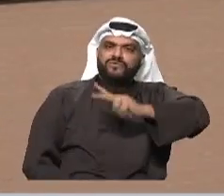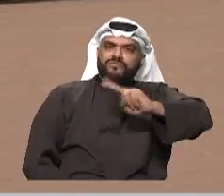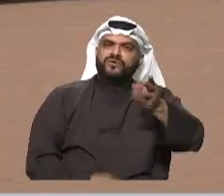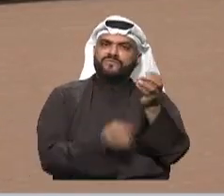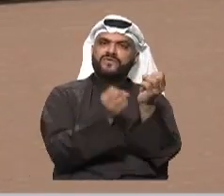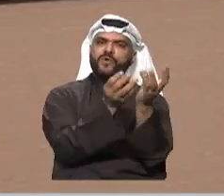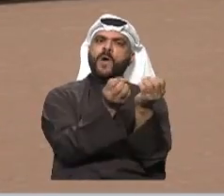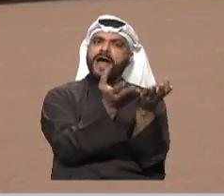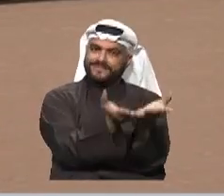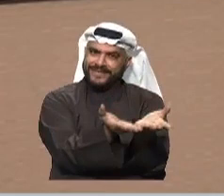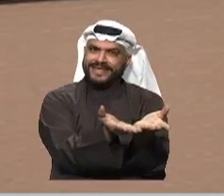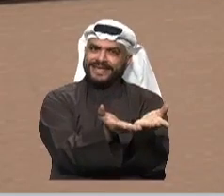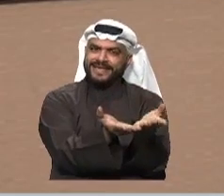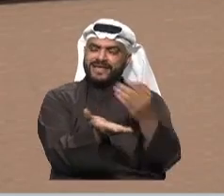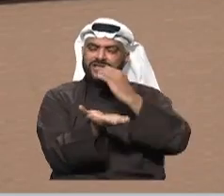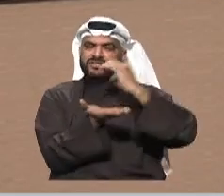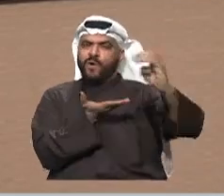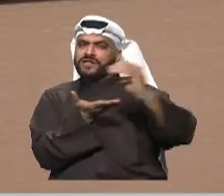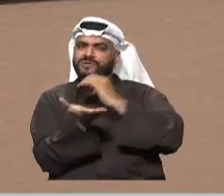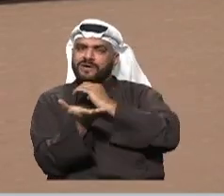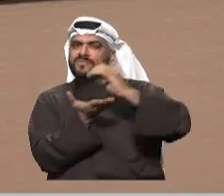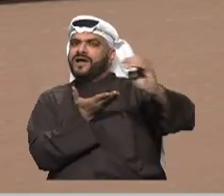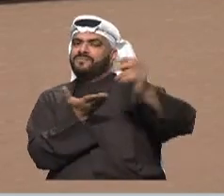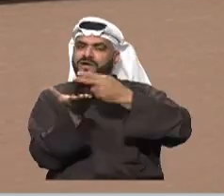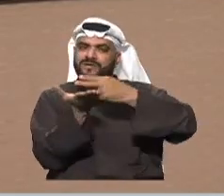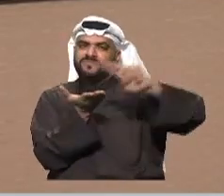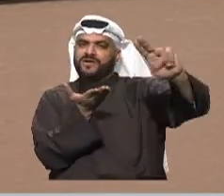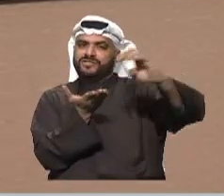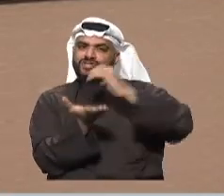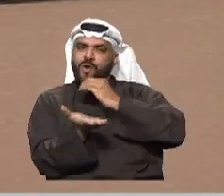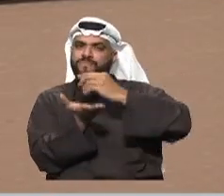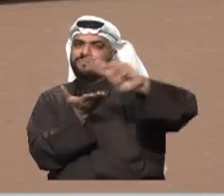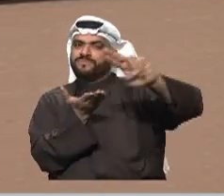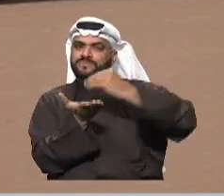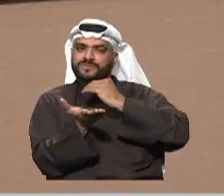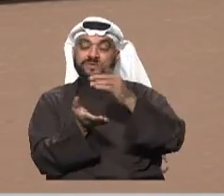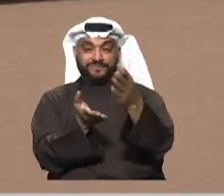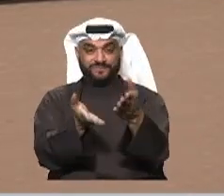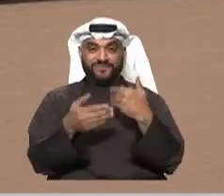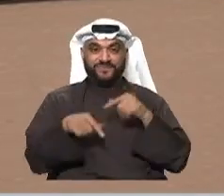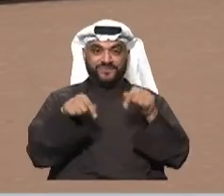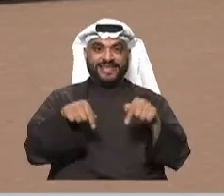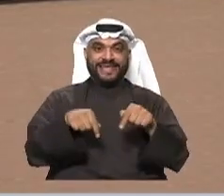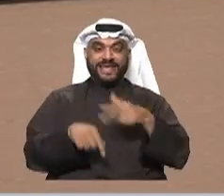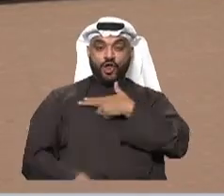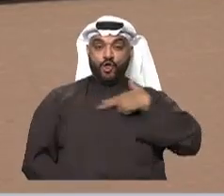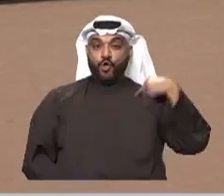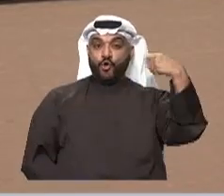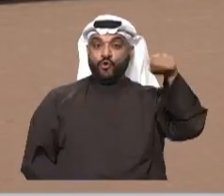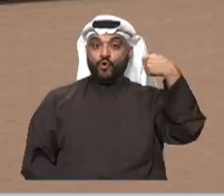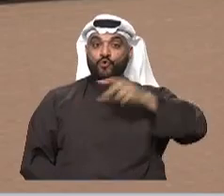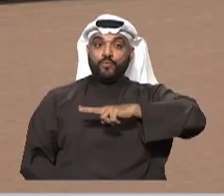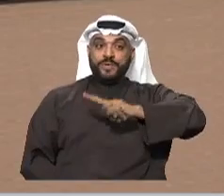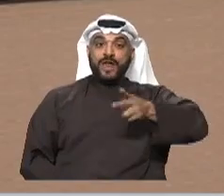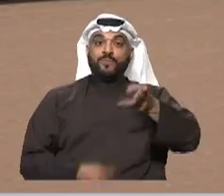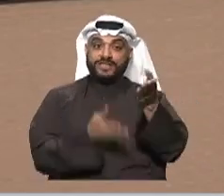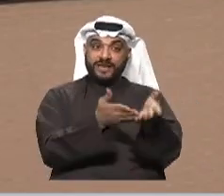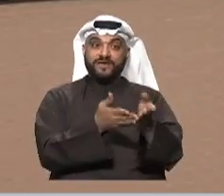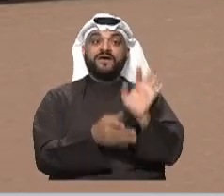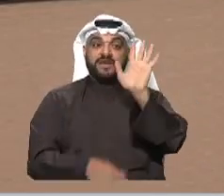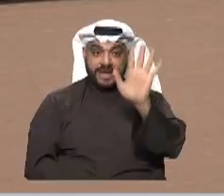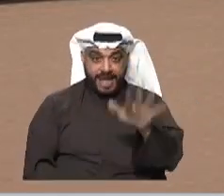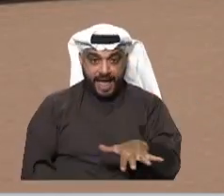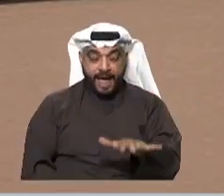الحكوميه والغير حكوميه طبعا لكن نتكلم احنا عندنا المؤسسات الحكوميه المؤسسات الحكوميه فيها